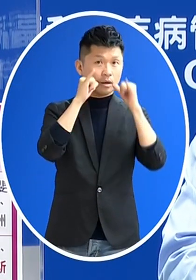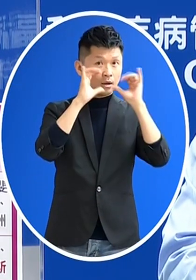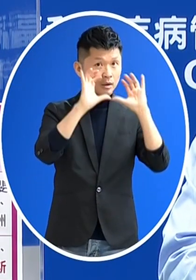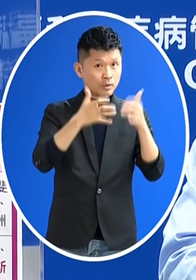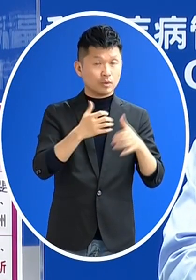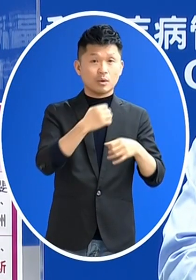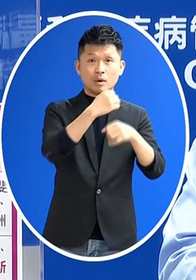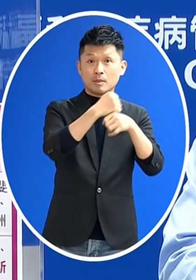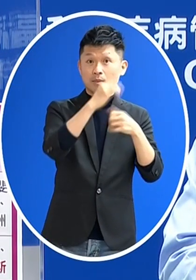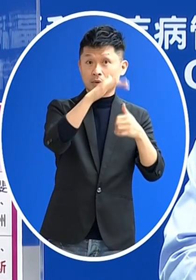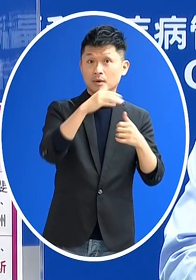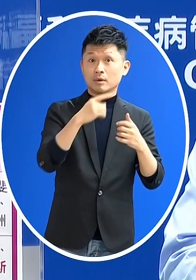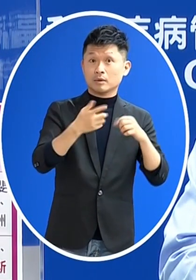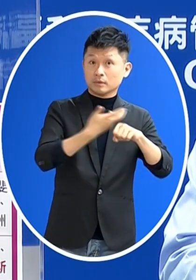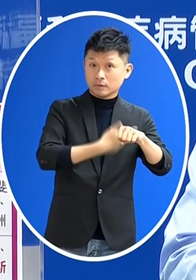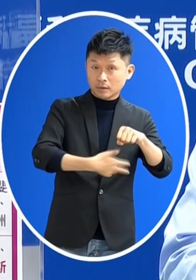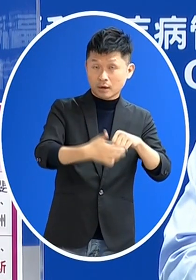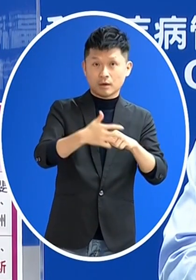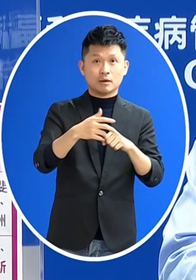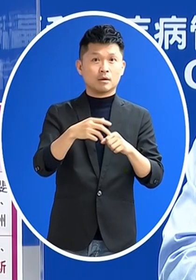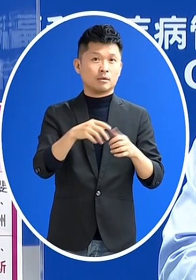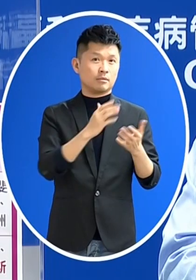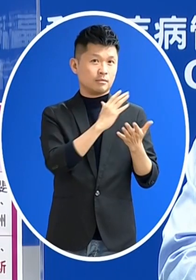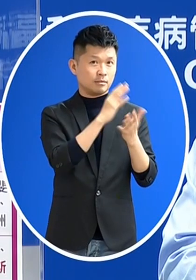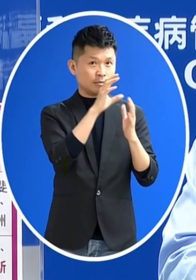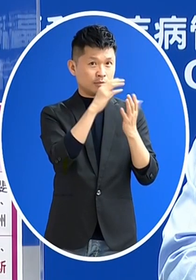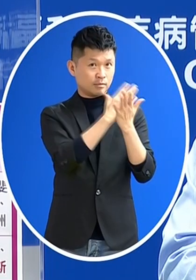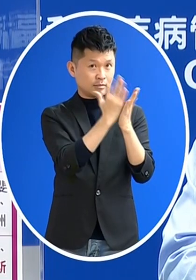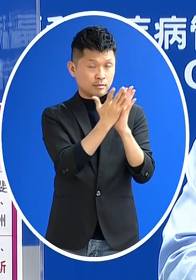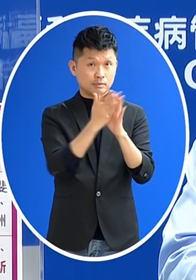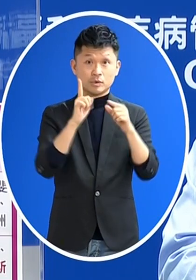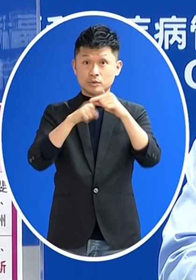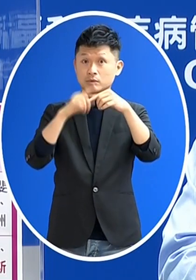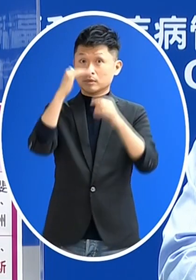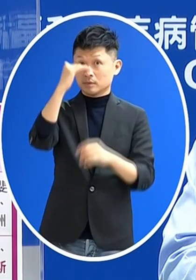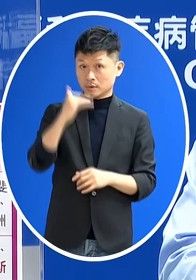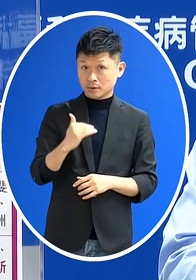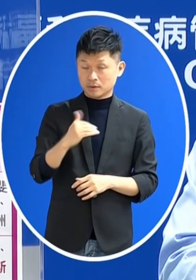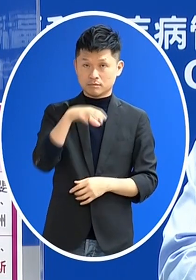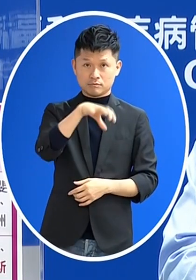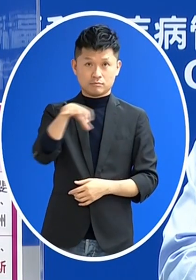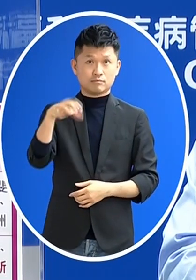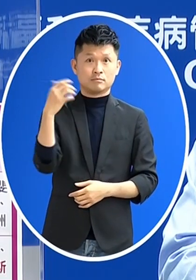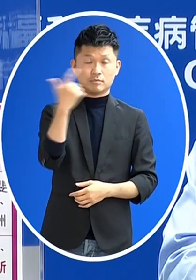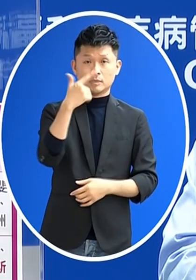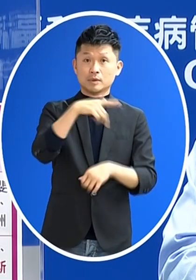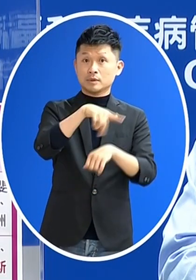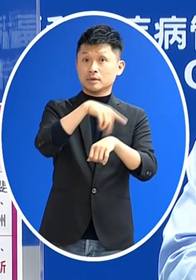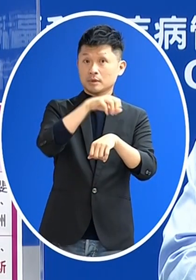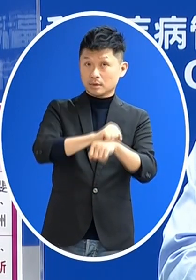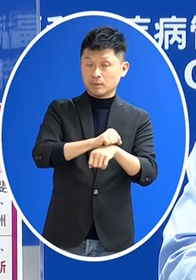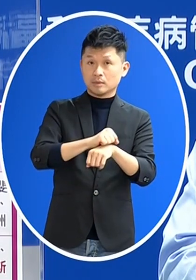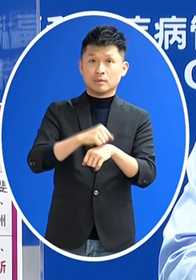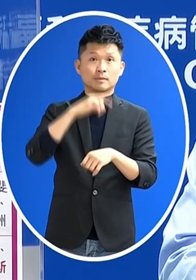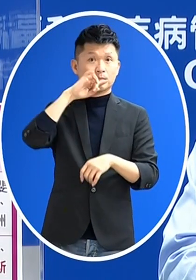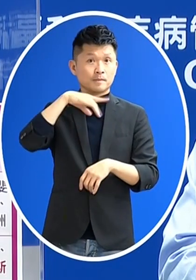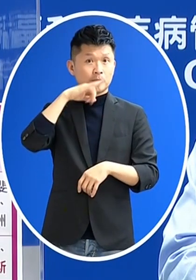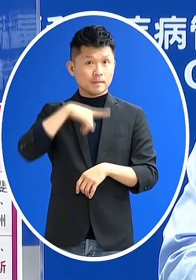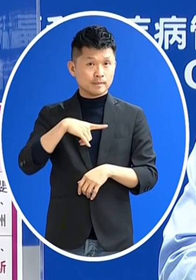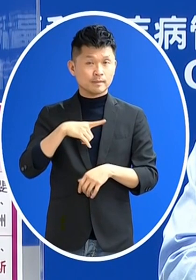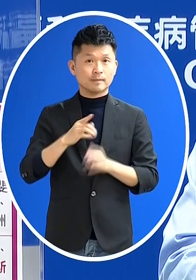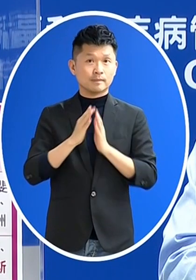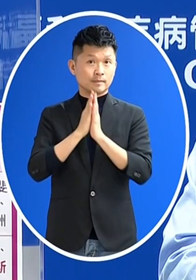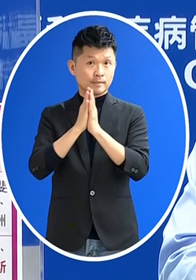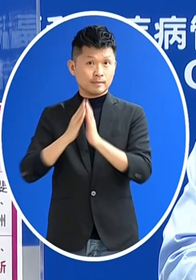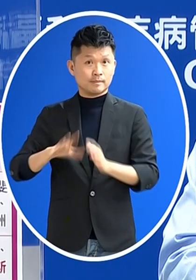岛、不丹、澳洲。那中低风险的国家有六处，新加坡、越南、柬埔寨、